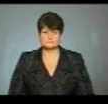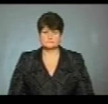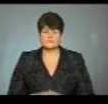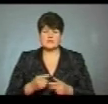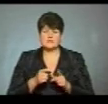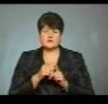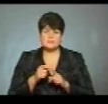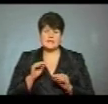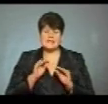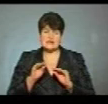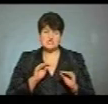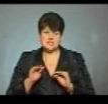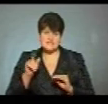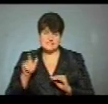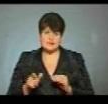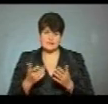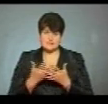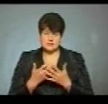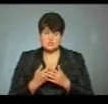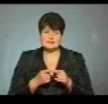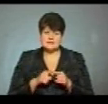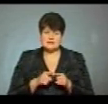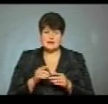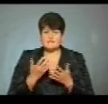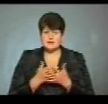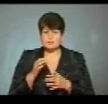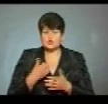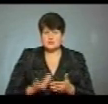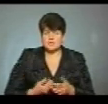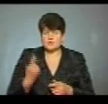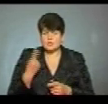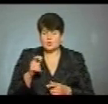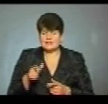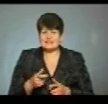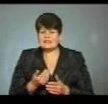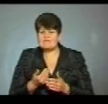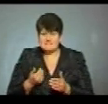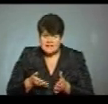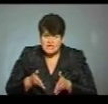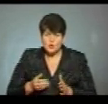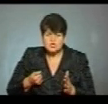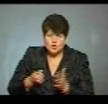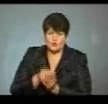За словами режисера стрічки Максима Мельника, цей фільм про життя однієї людини від народження до смерті.